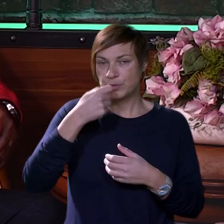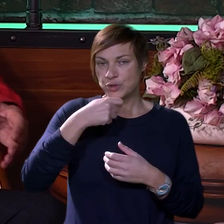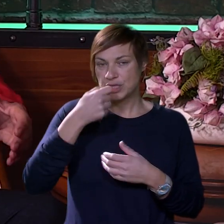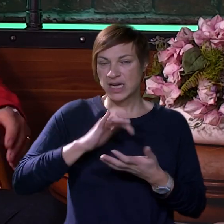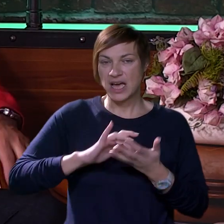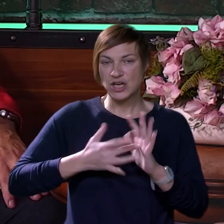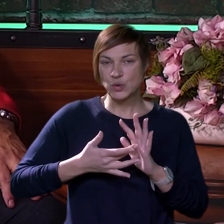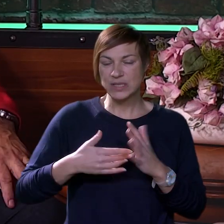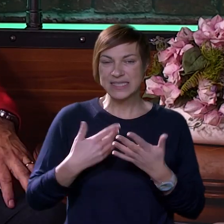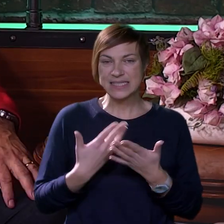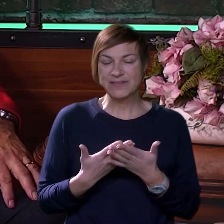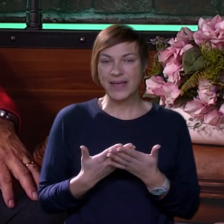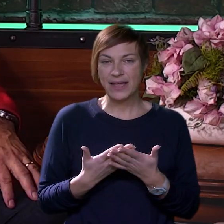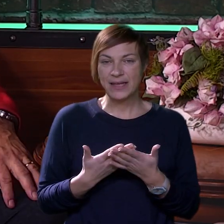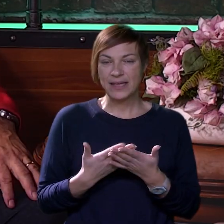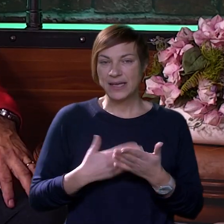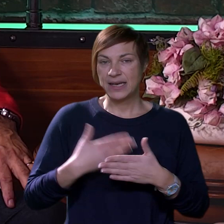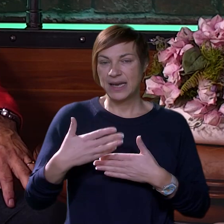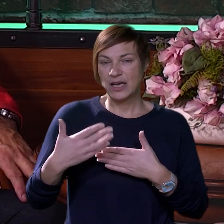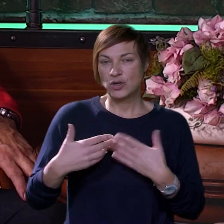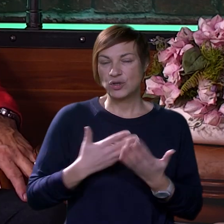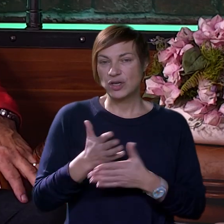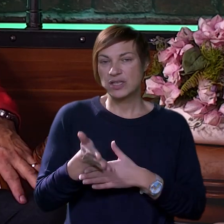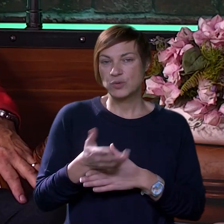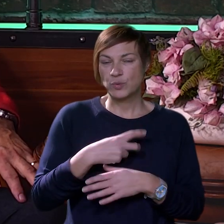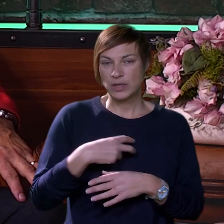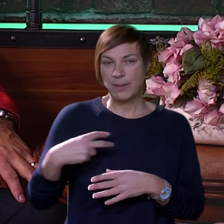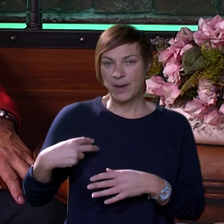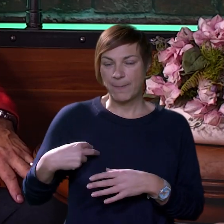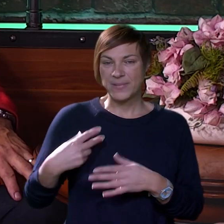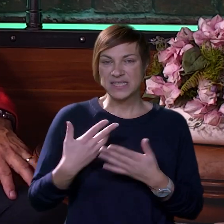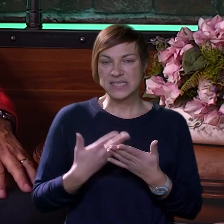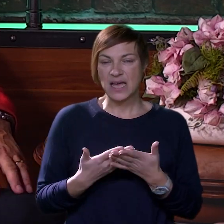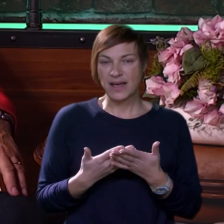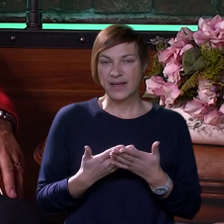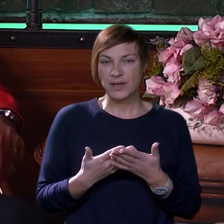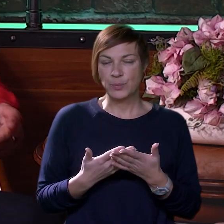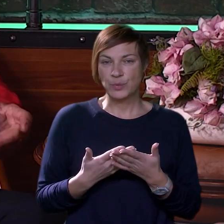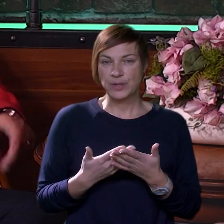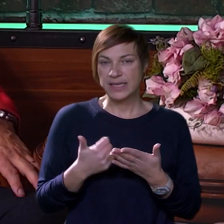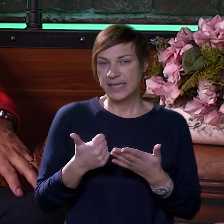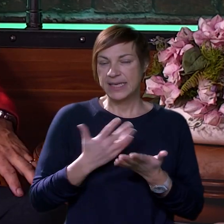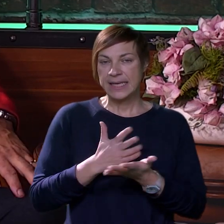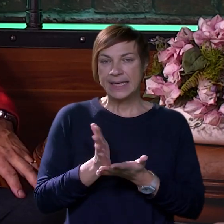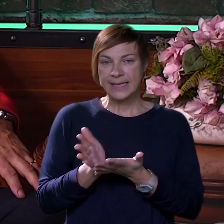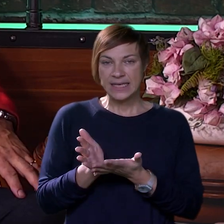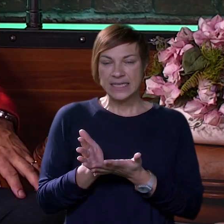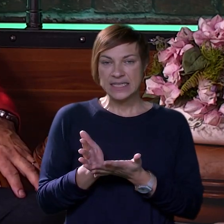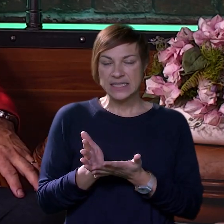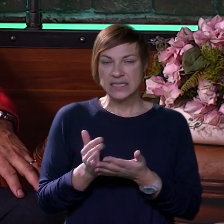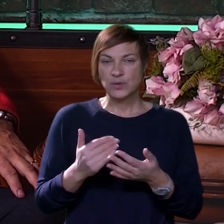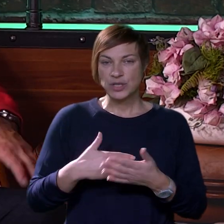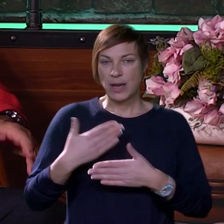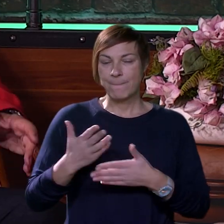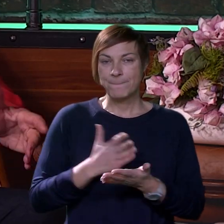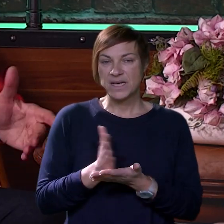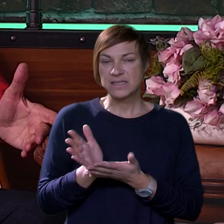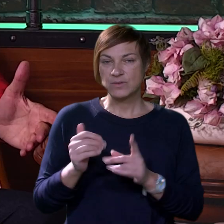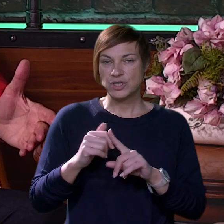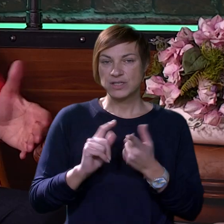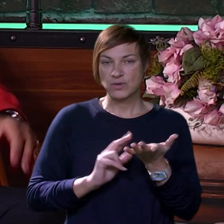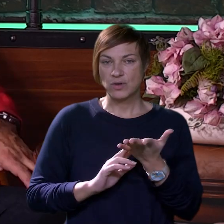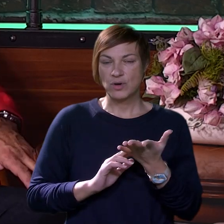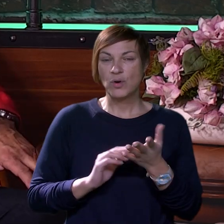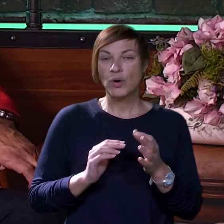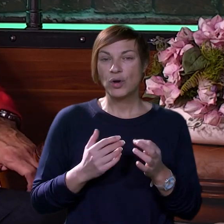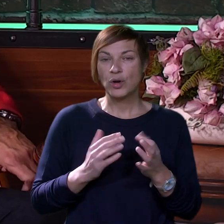i hranu i sve i tako, i onda nakon toga su se oni uputili prema Zagrebu. Tako da eto, to je taj jedan slučaj. Pa onda slučaj sa